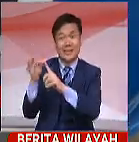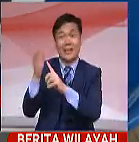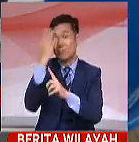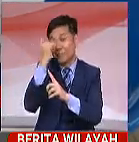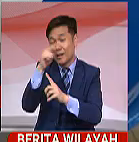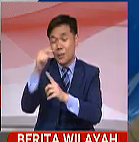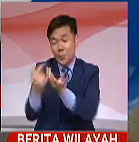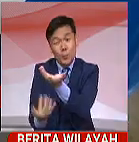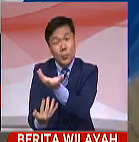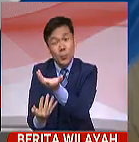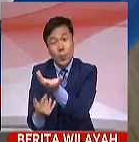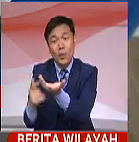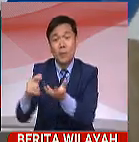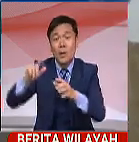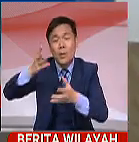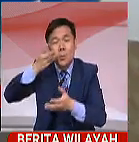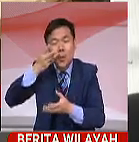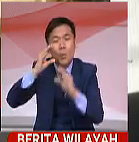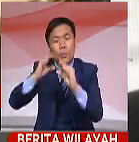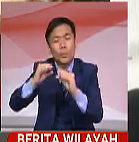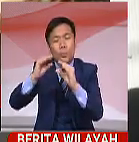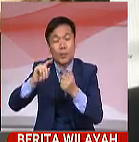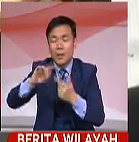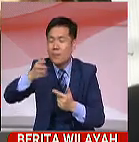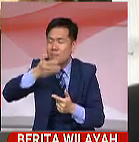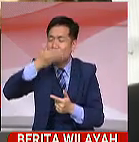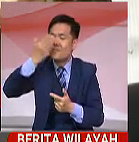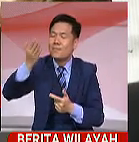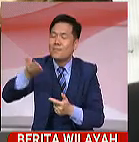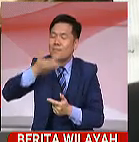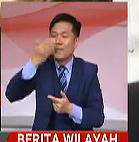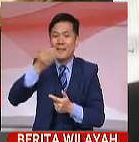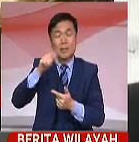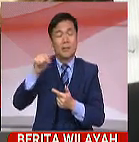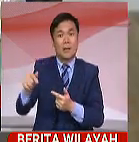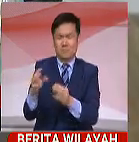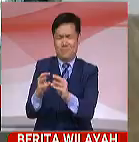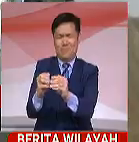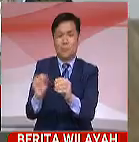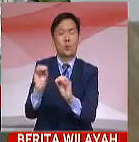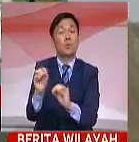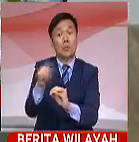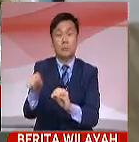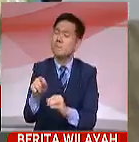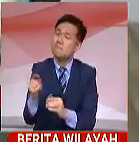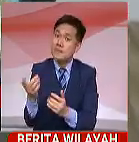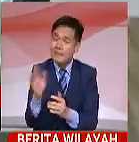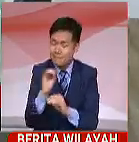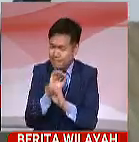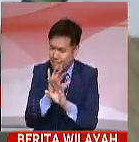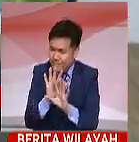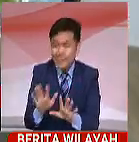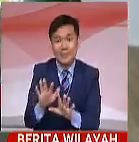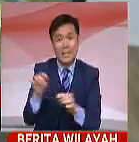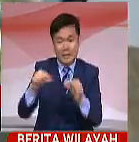dimasak, menghasilkan tekstur nasi yang lembut dan wangi. Beras ini tidak berkapur dan jernih serta dikelaskan sebagai